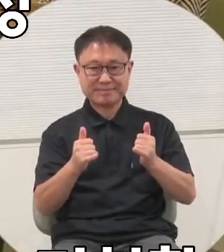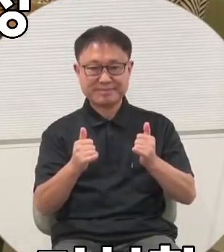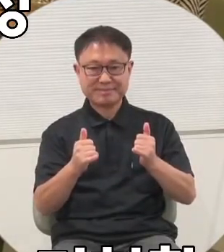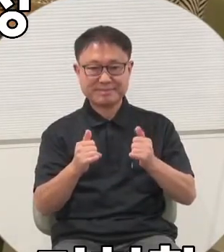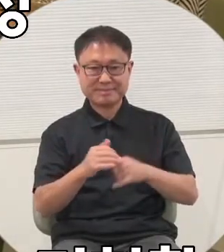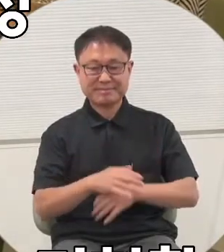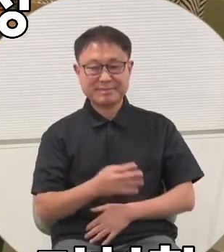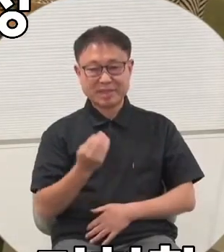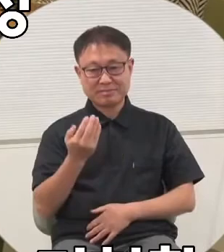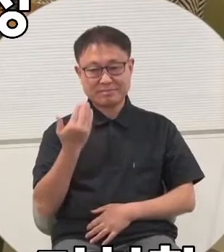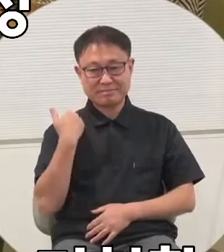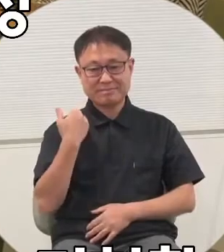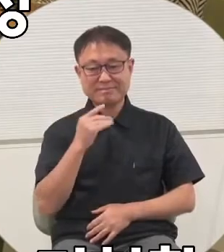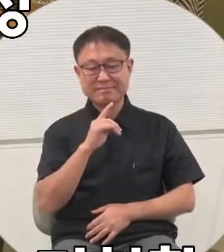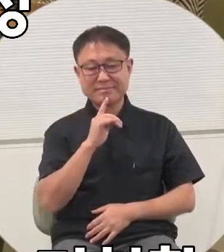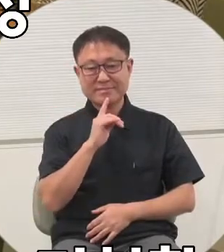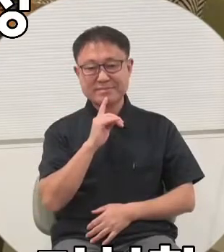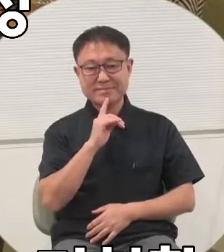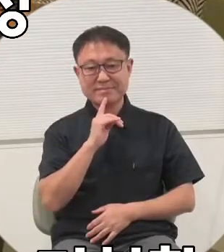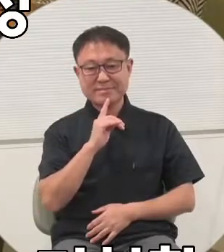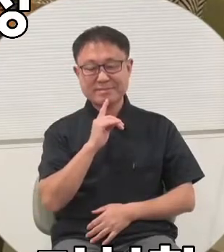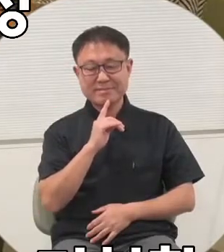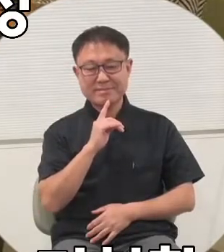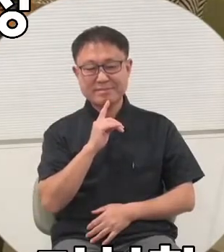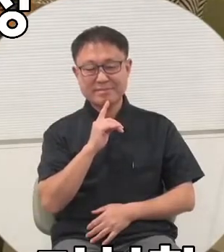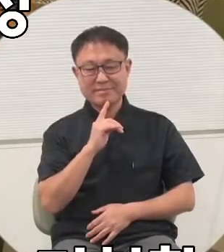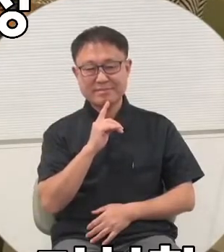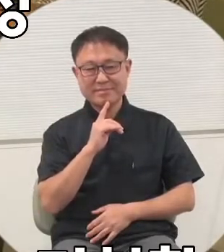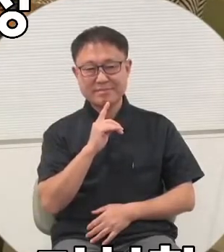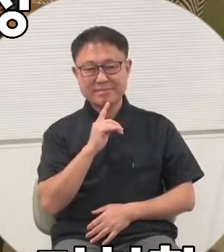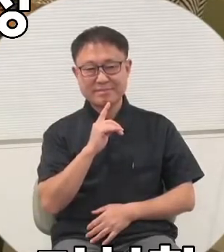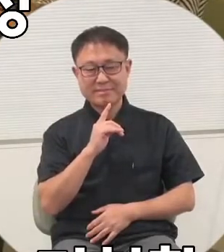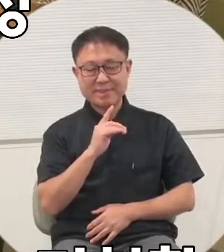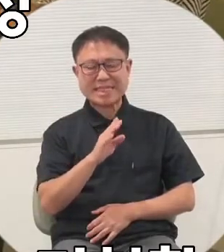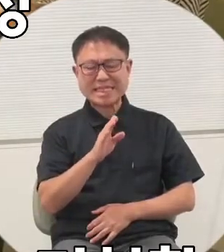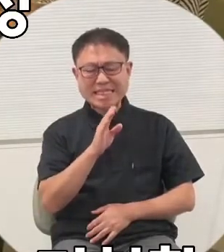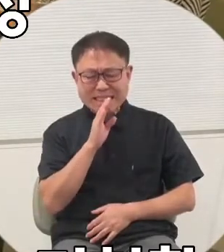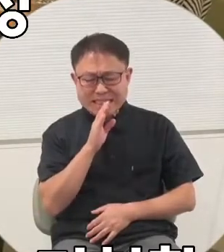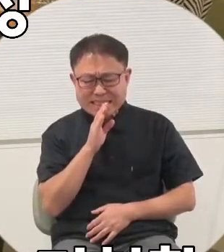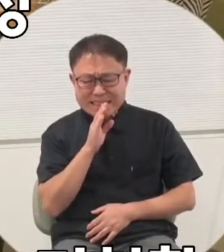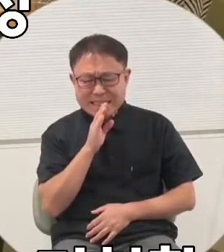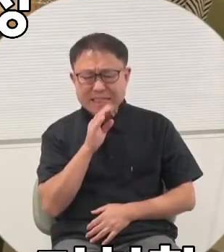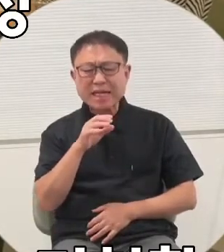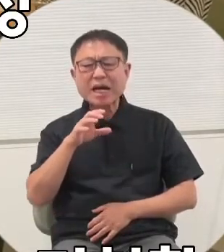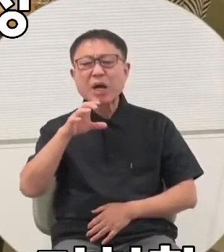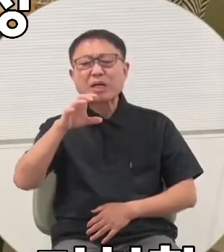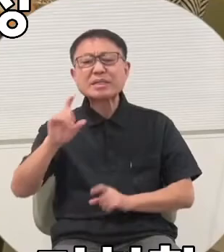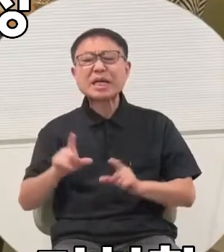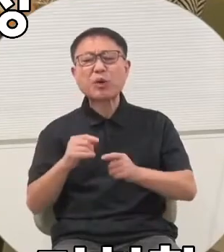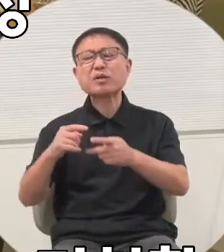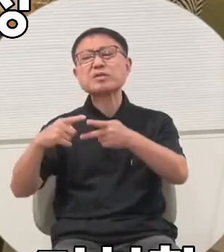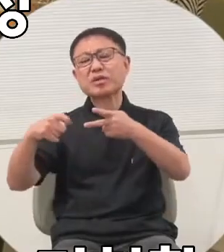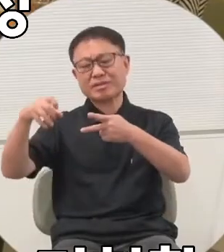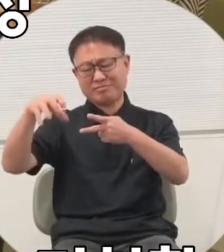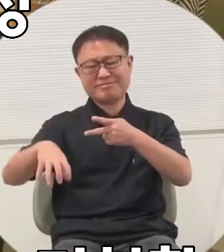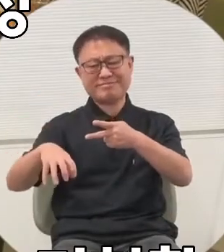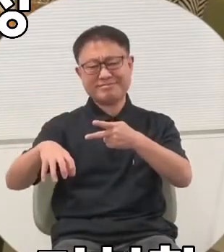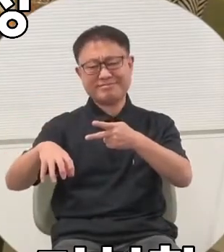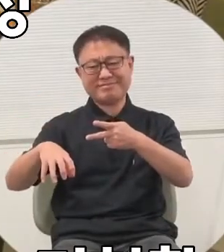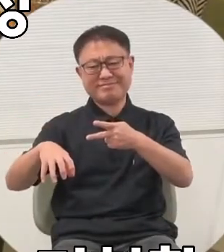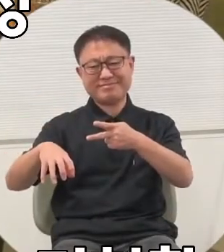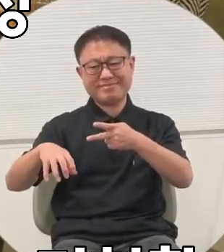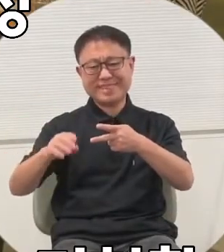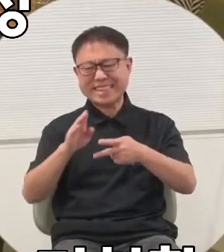그 요새 쓰는 단어로 생활 거주자가 강남이고요. 실제 거주는 서대문이에요. 그쵸, 제가 서대문 주민이세요. 근데